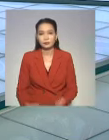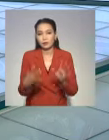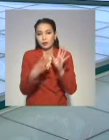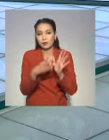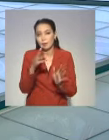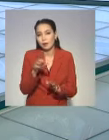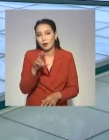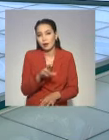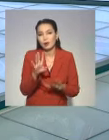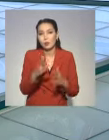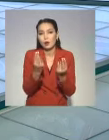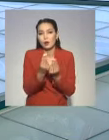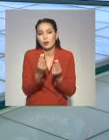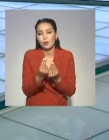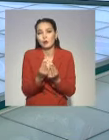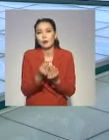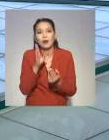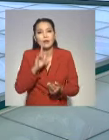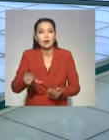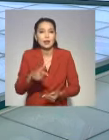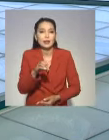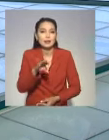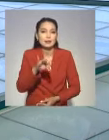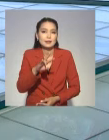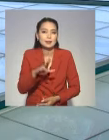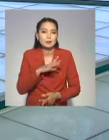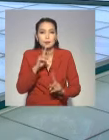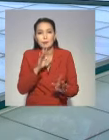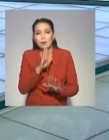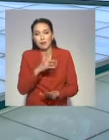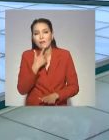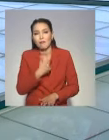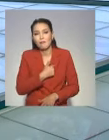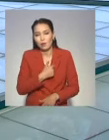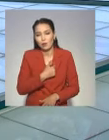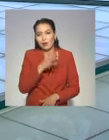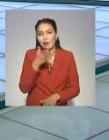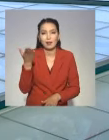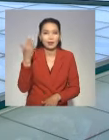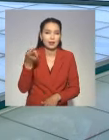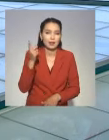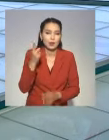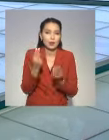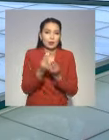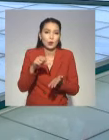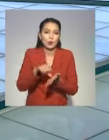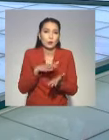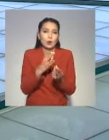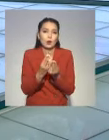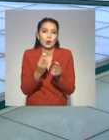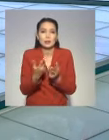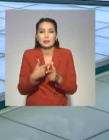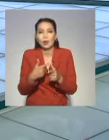9 мая в амфитеатре на берегу реки Исиль звучали песни военных лет. В столице состоялся праздничный концерт под названием «Отанга Хызмет Улла